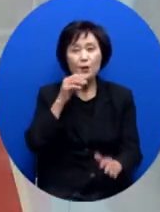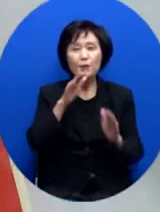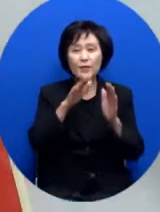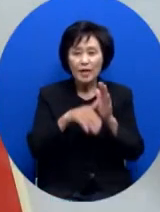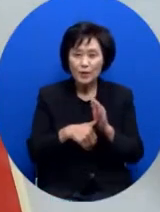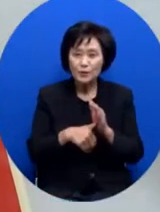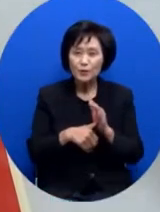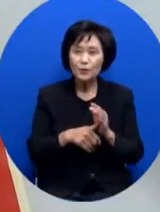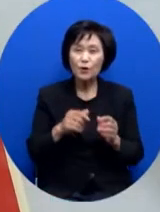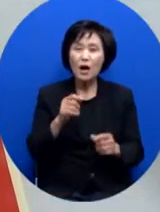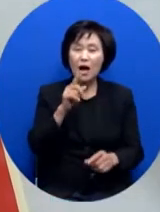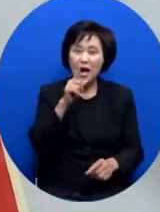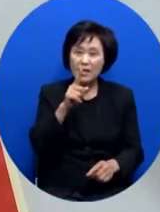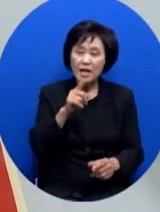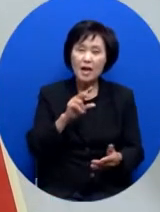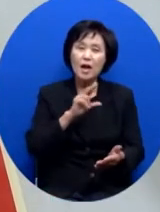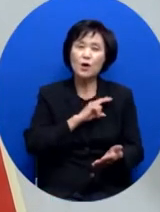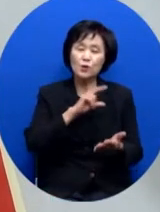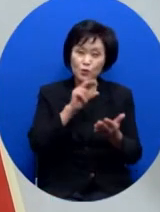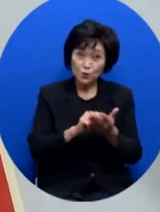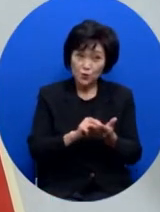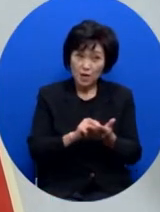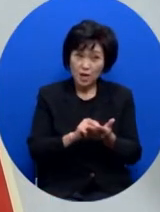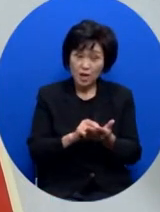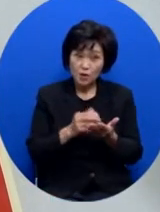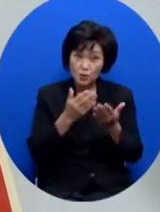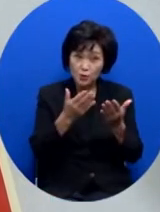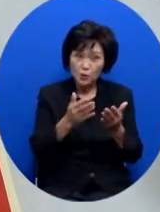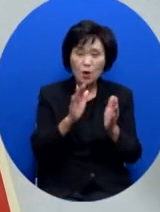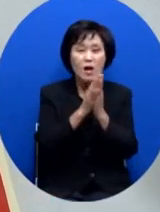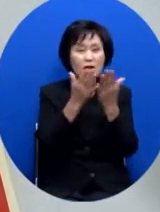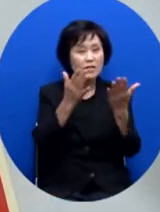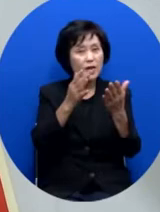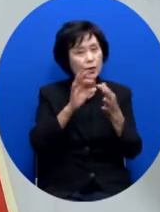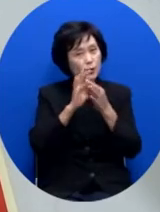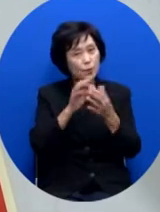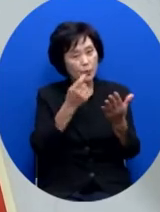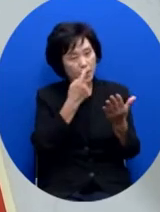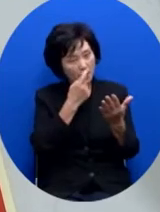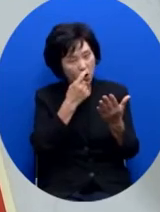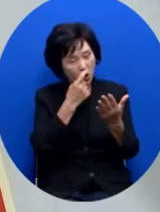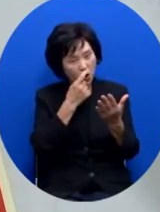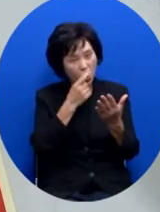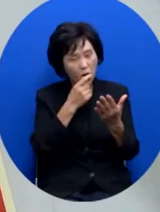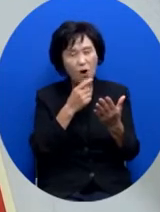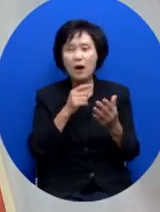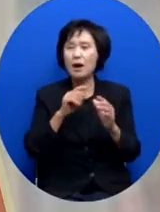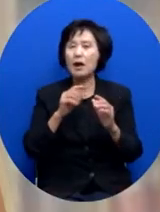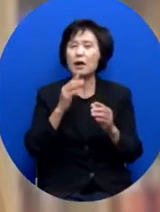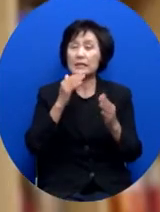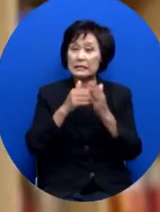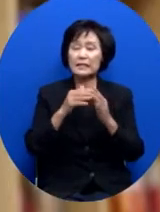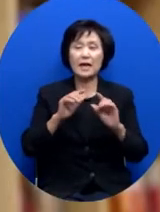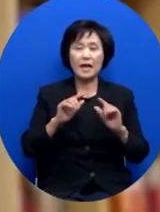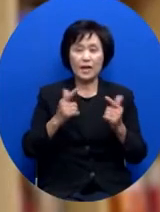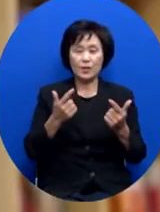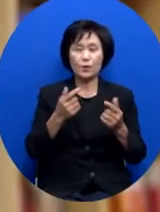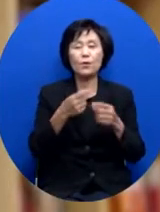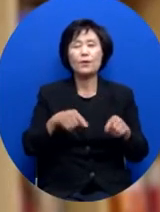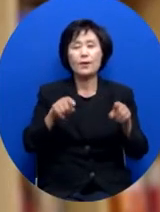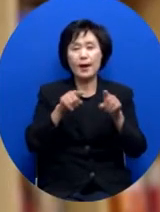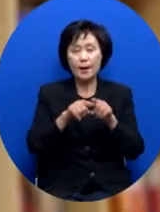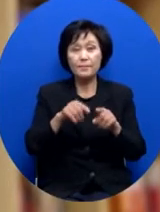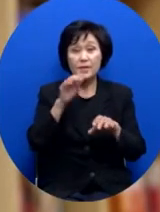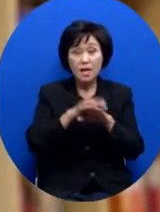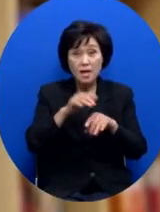한가지 주제를 두고 한가지 주제를 책으로 배우는 것이 아니라 그 주제를 깊이 고찰하고 깊이 고민하고